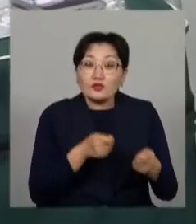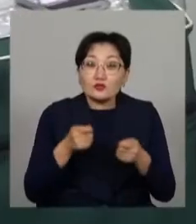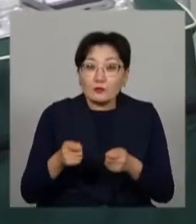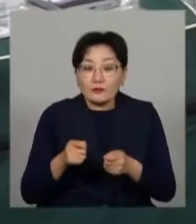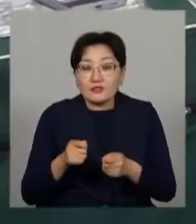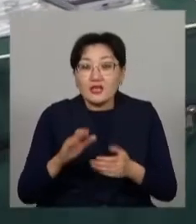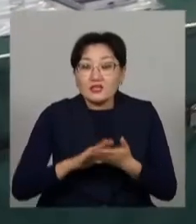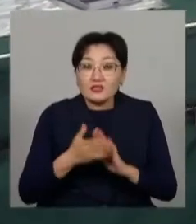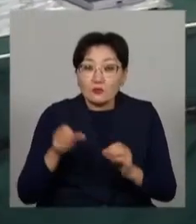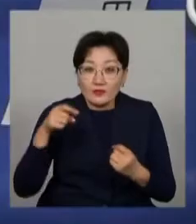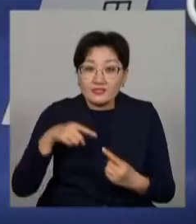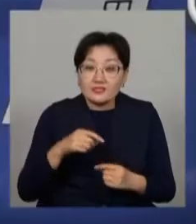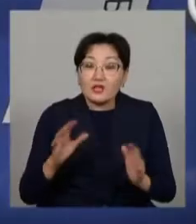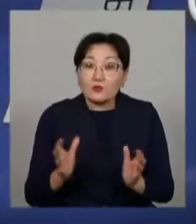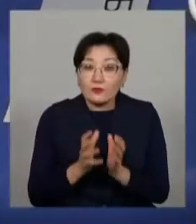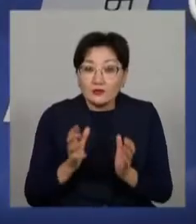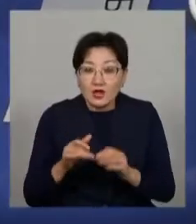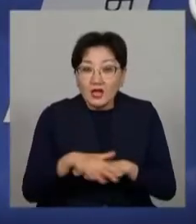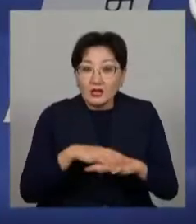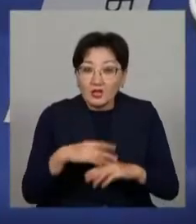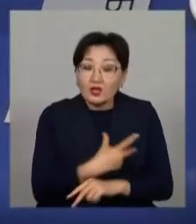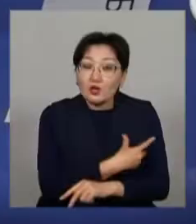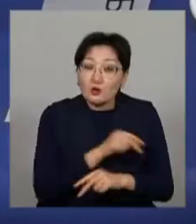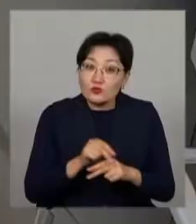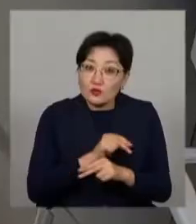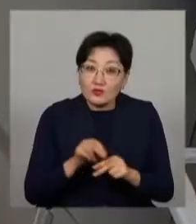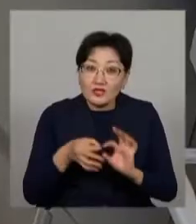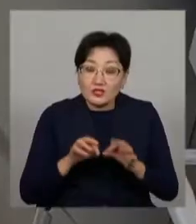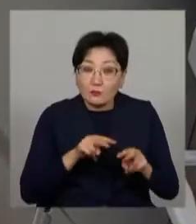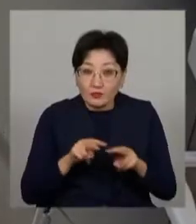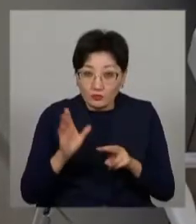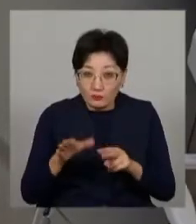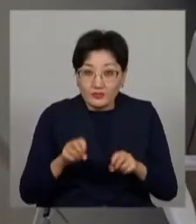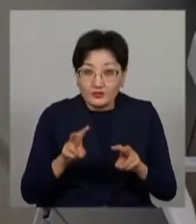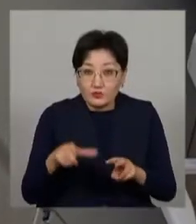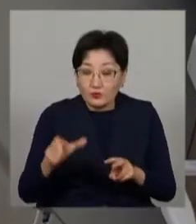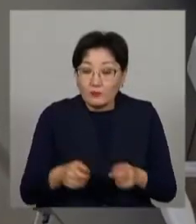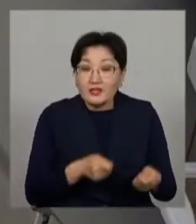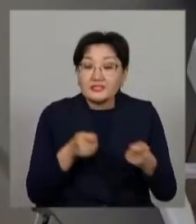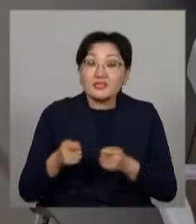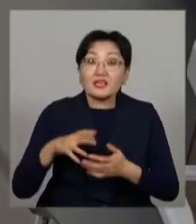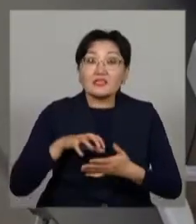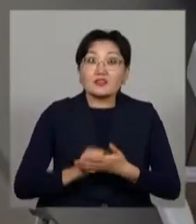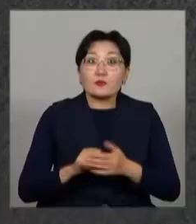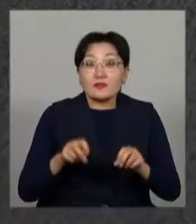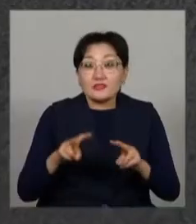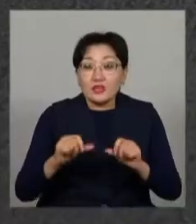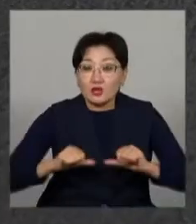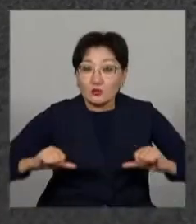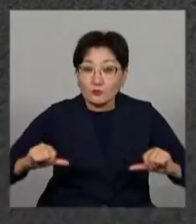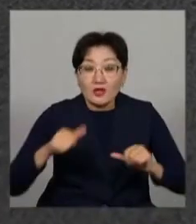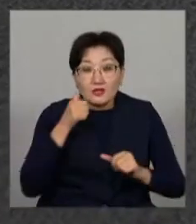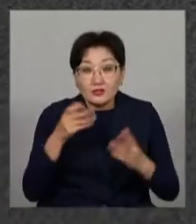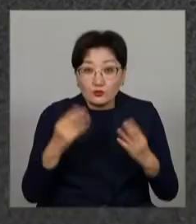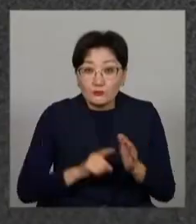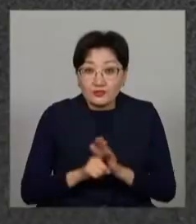бөлек шартқа сай сақталуымен халыққа егілуде жіті бақылауда болмақ. Бүгін мамандар оны жеткізумен айналысса, арнайы комиссия